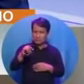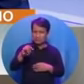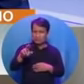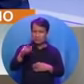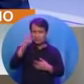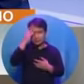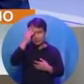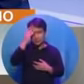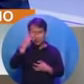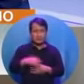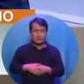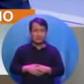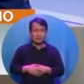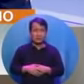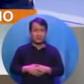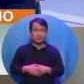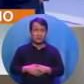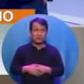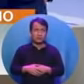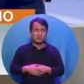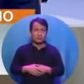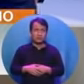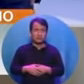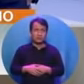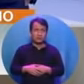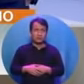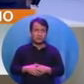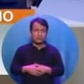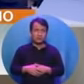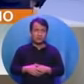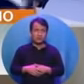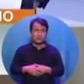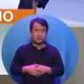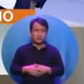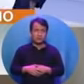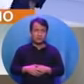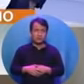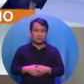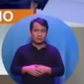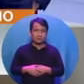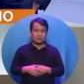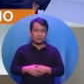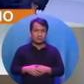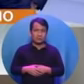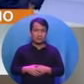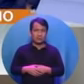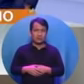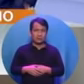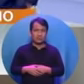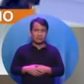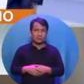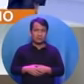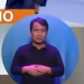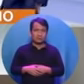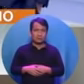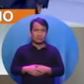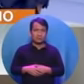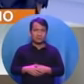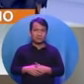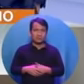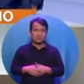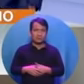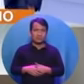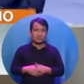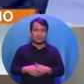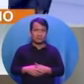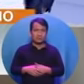Pa? Akala ko na nakakaranas siya ng postpartum. itong chef Amo kasi